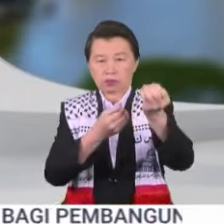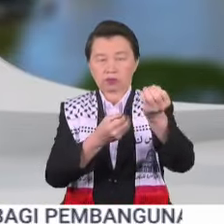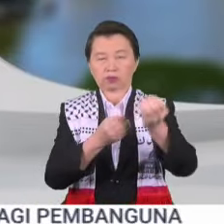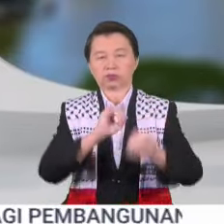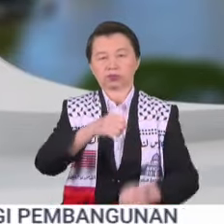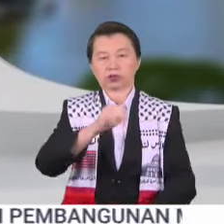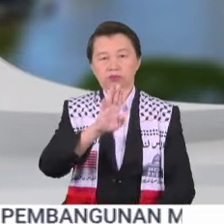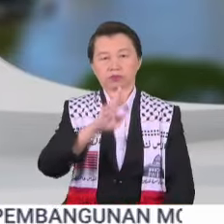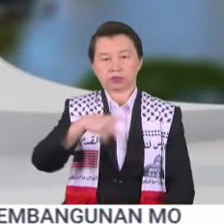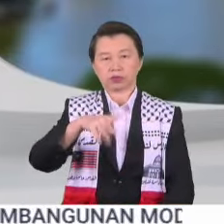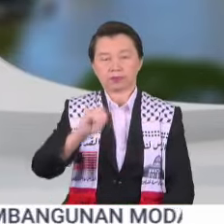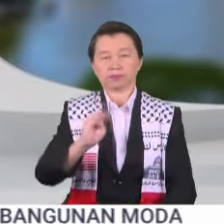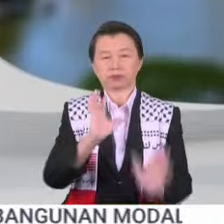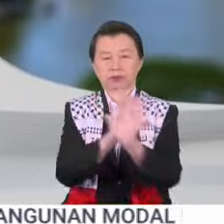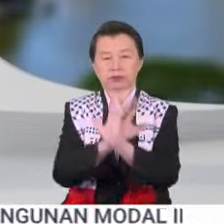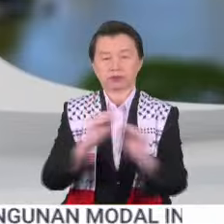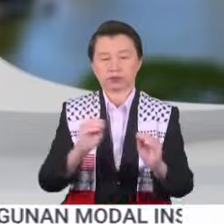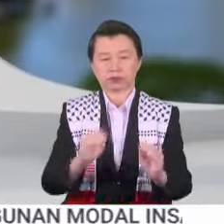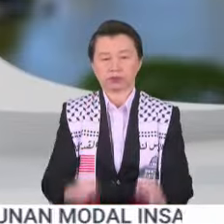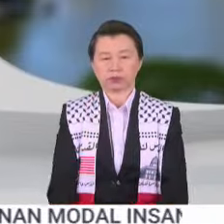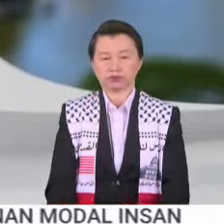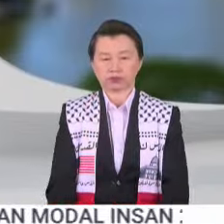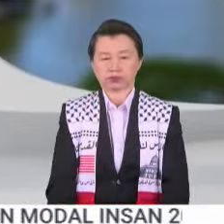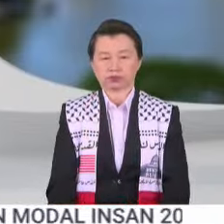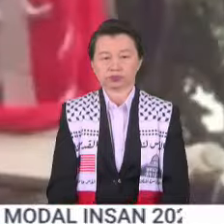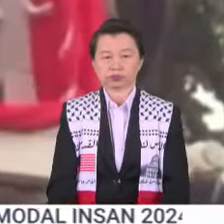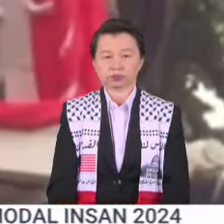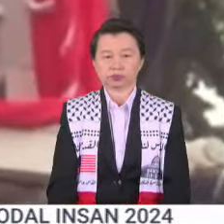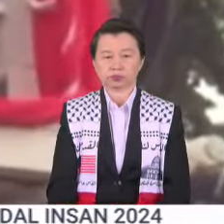Malaysia JBPM Sarawak.